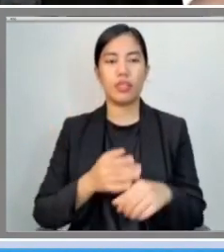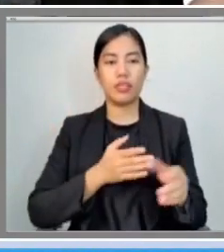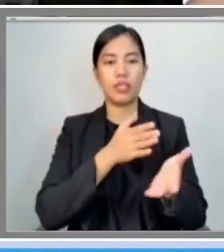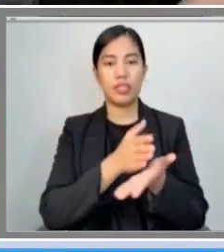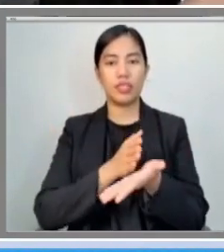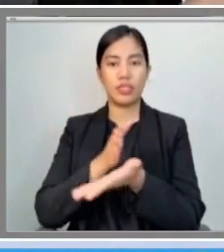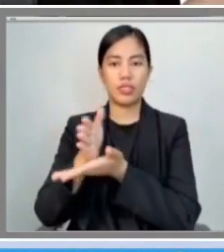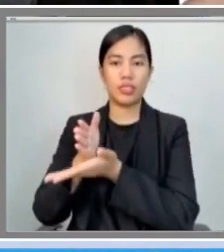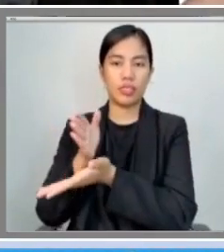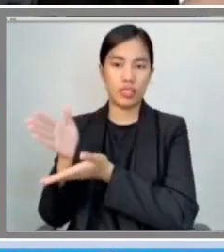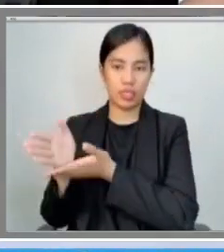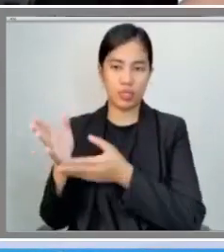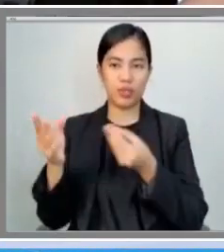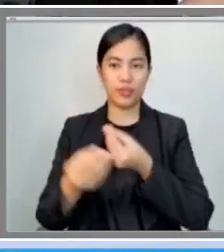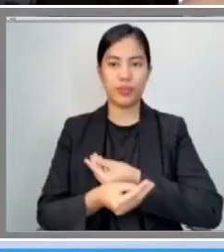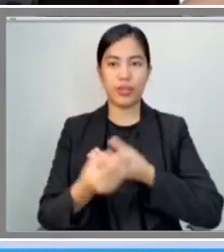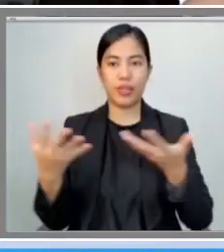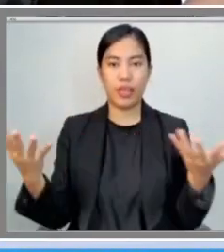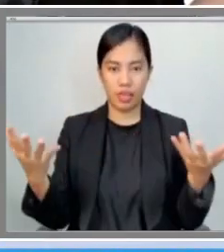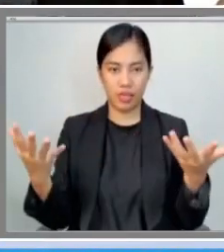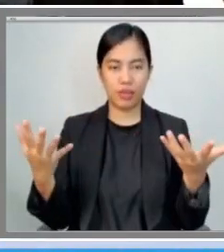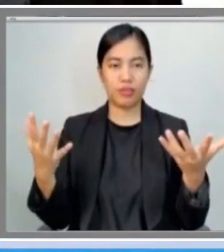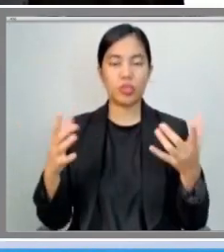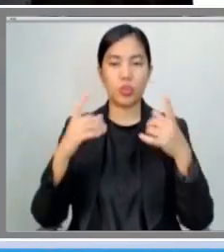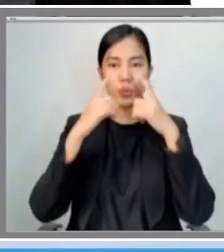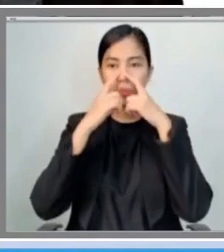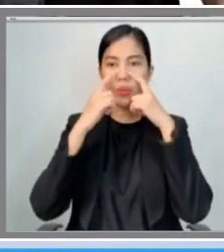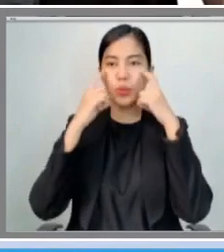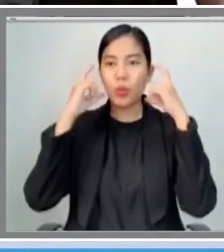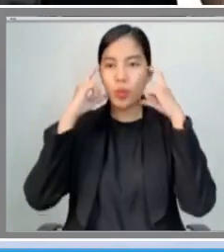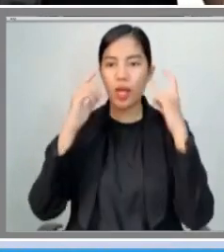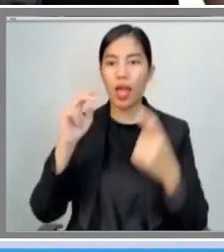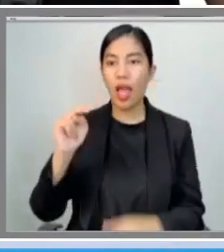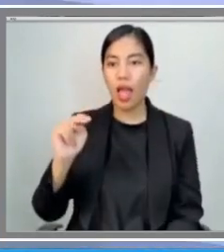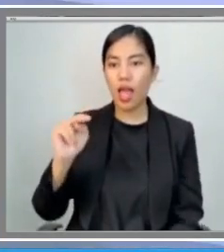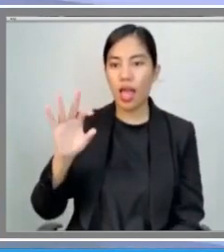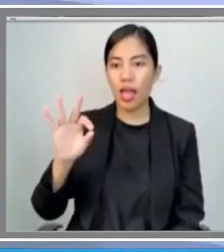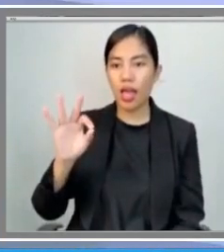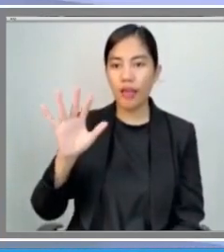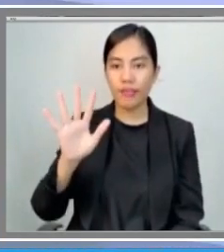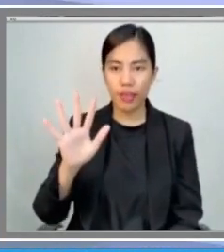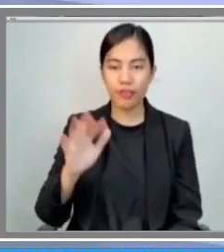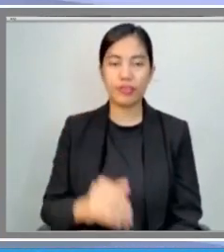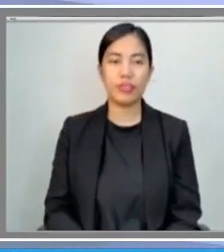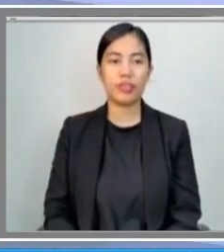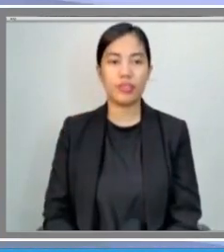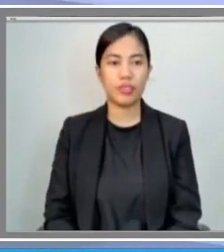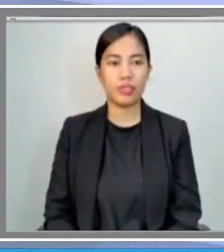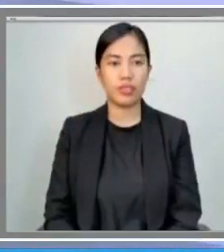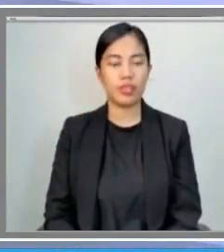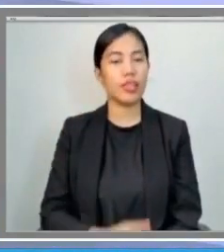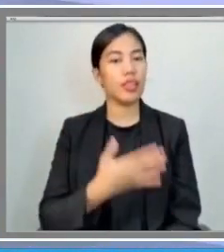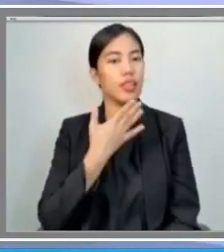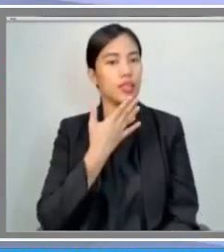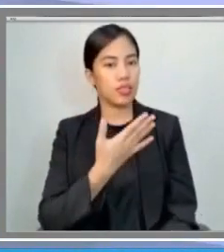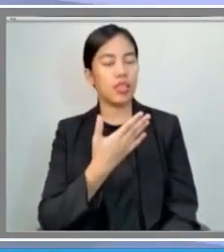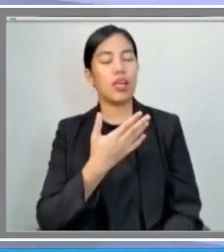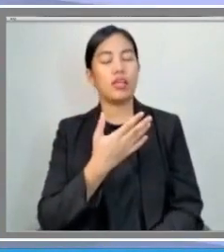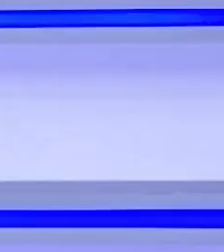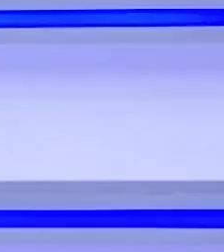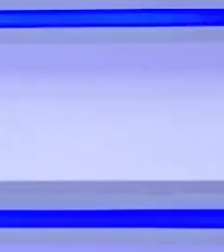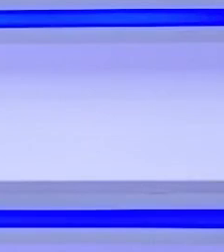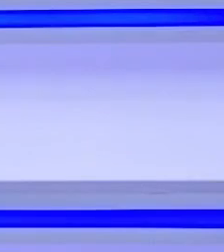supply ng n95 face mask Cony Maraming salamat Paul Hernandez ng GMA Regional TV balitang Southern